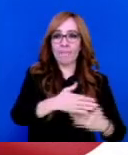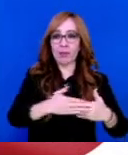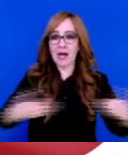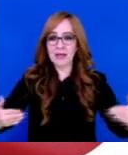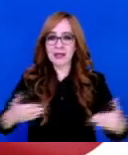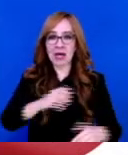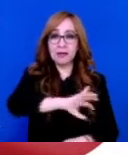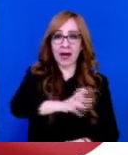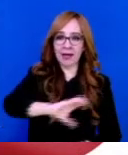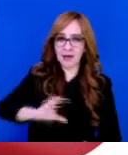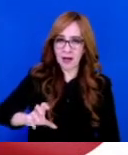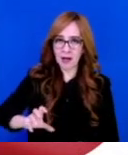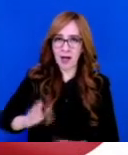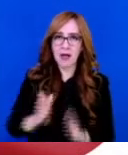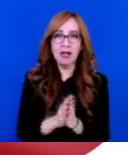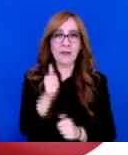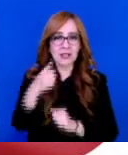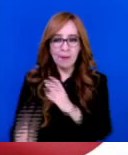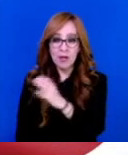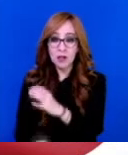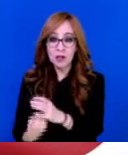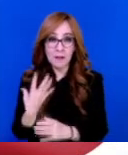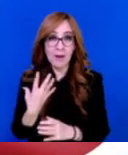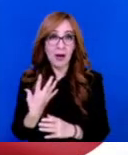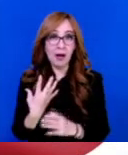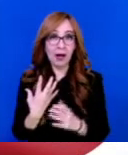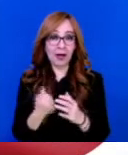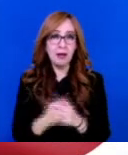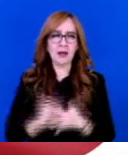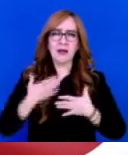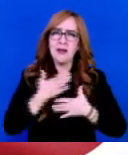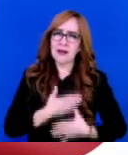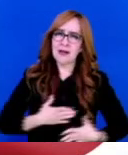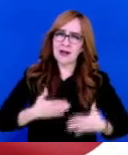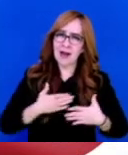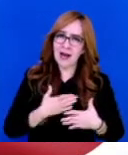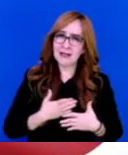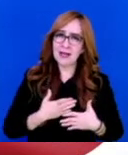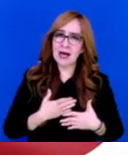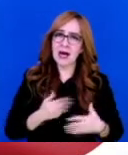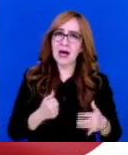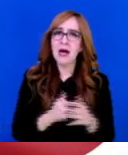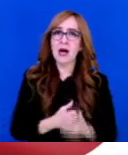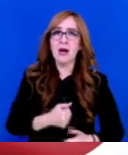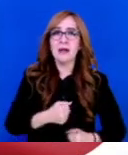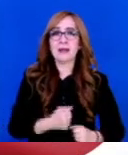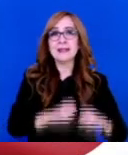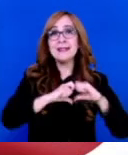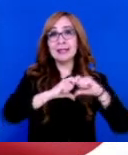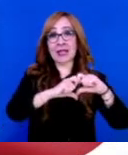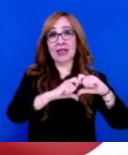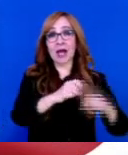Papua sehingga itu menumbuh kembangkan rasa keindonesiaan kita, bagaimana Papua